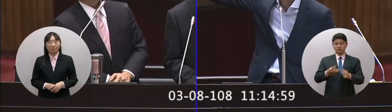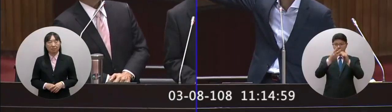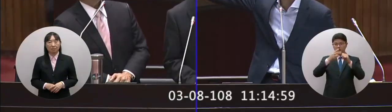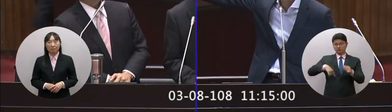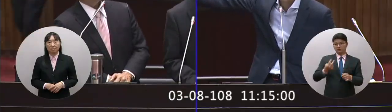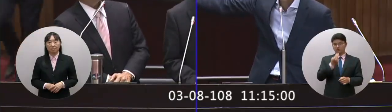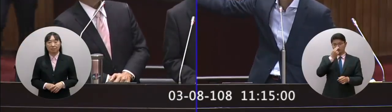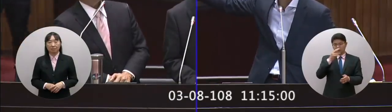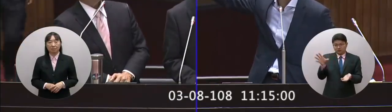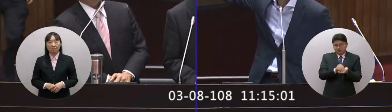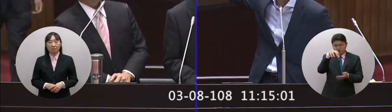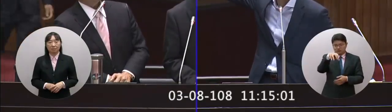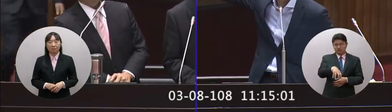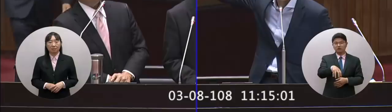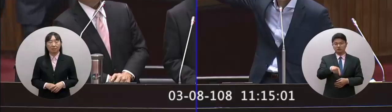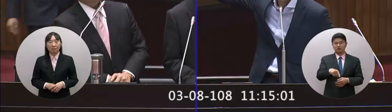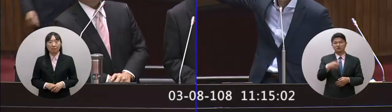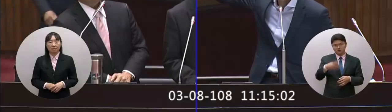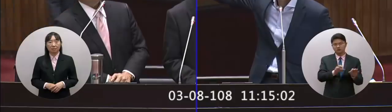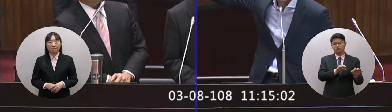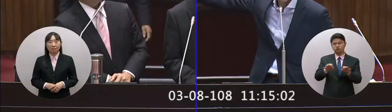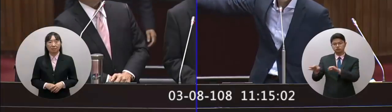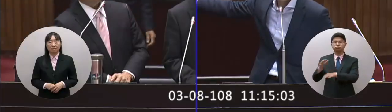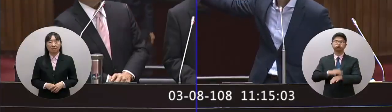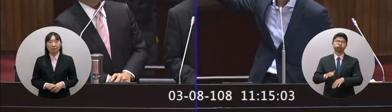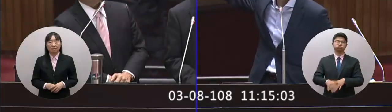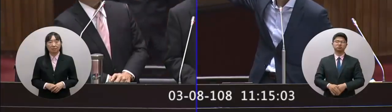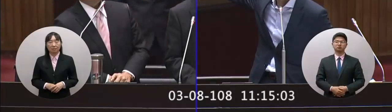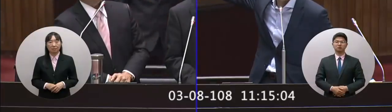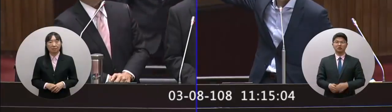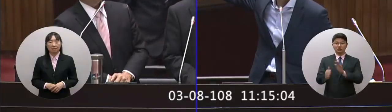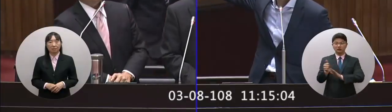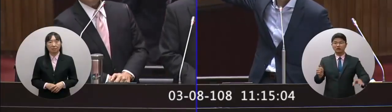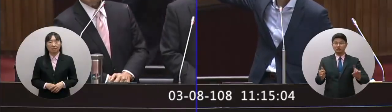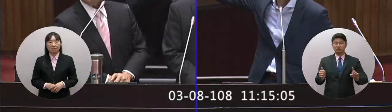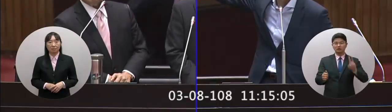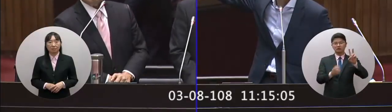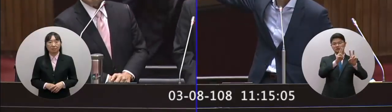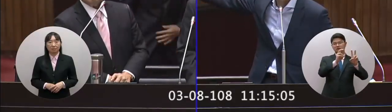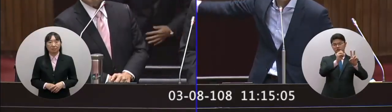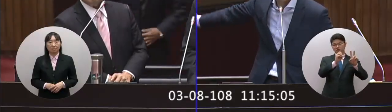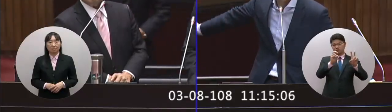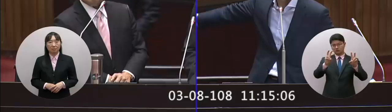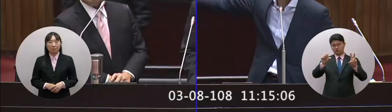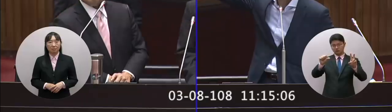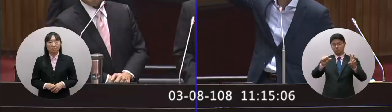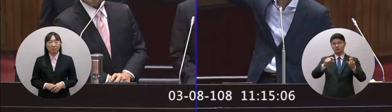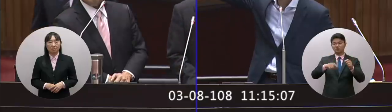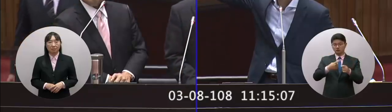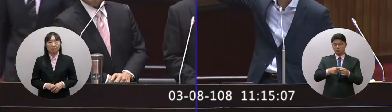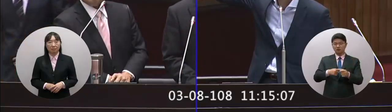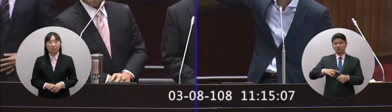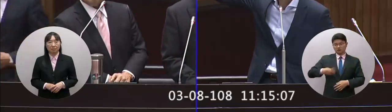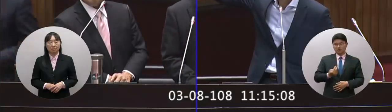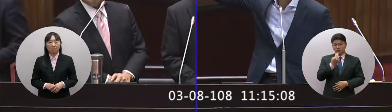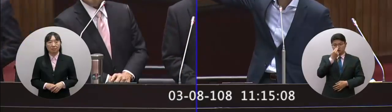然气接收站也会再往后拖延，所以也势必影响到最后2025天然气达到50%这样的